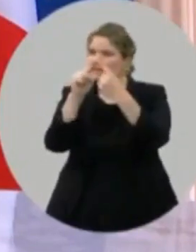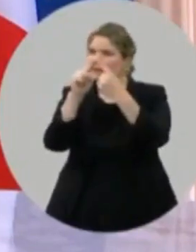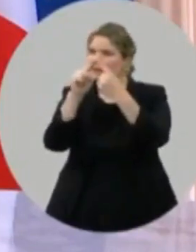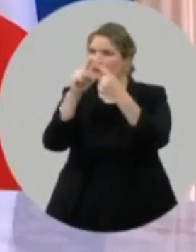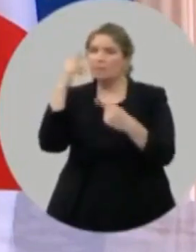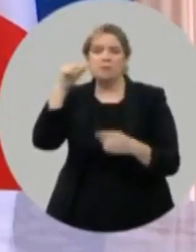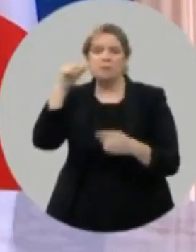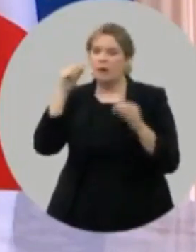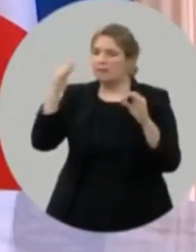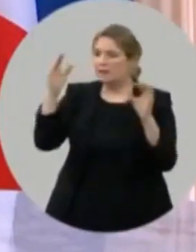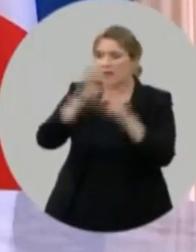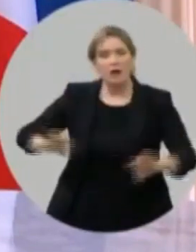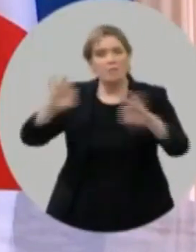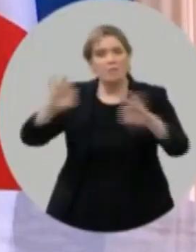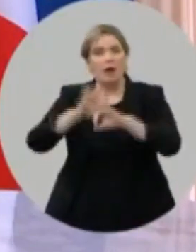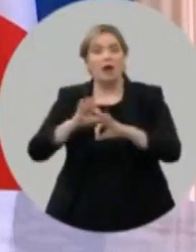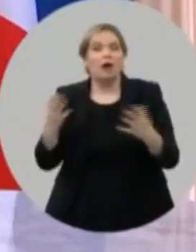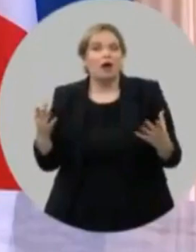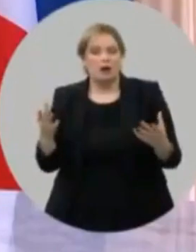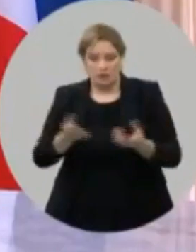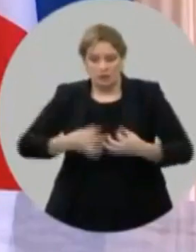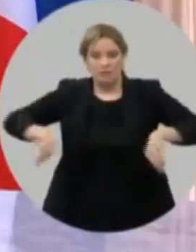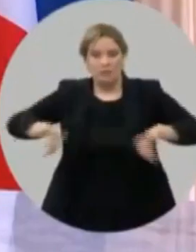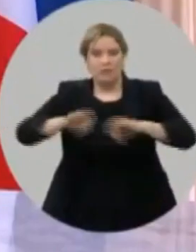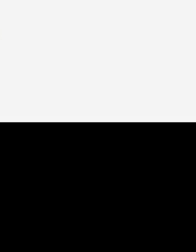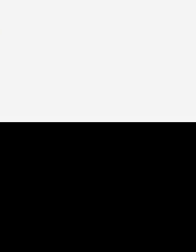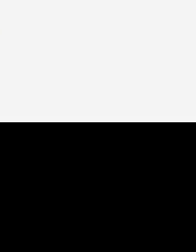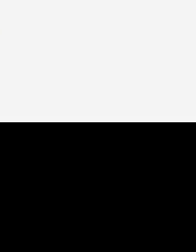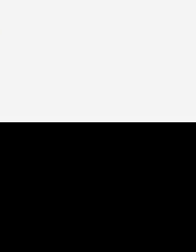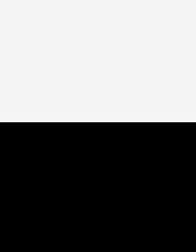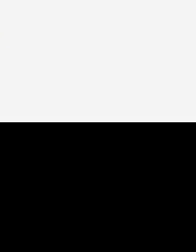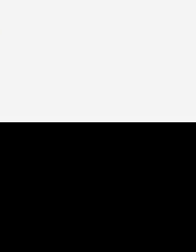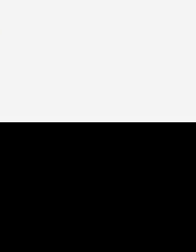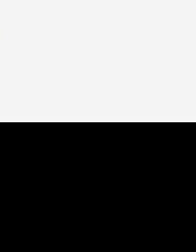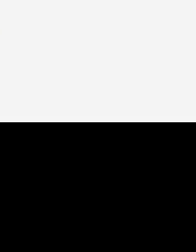notre pays ne se tiendra pas uni.